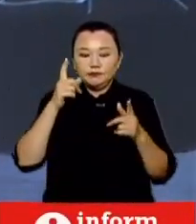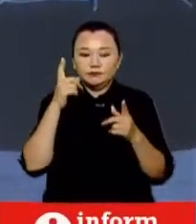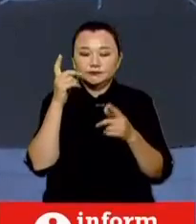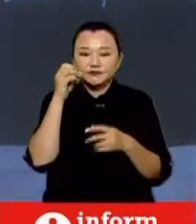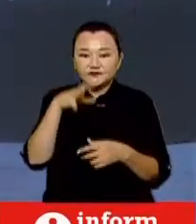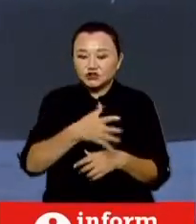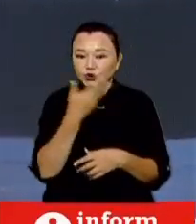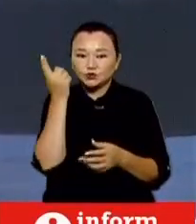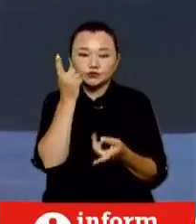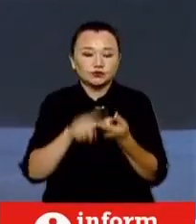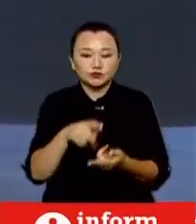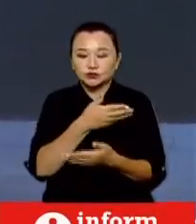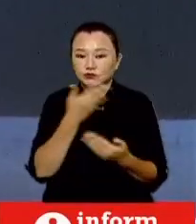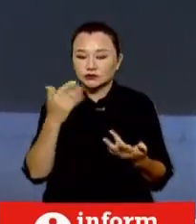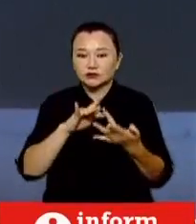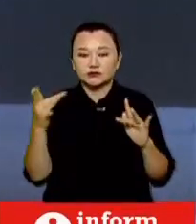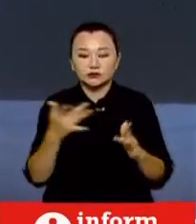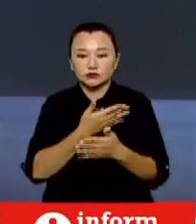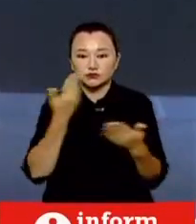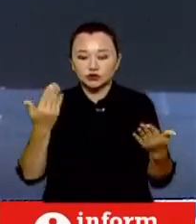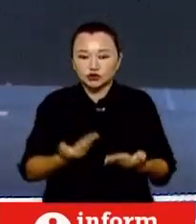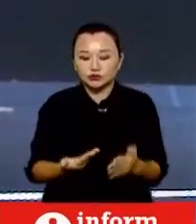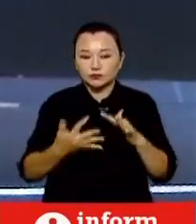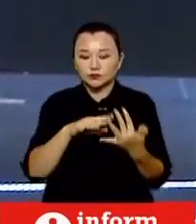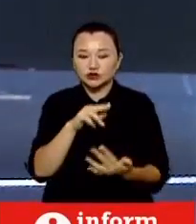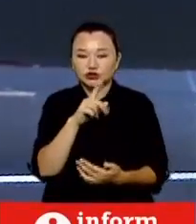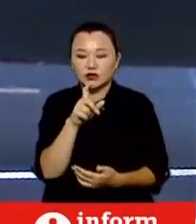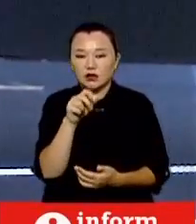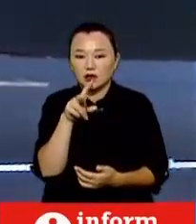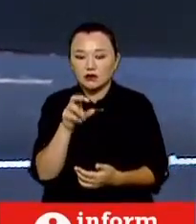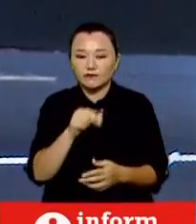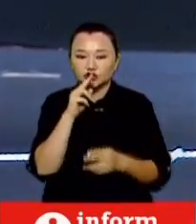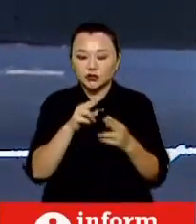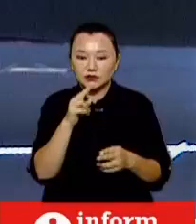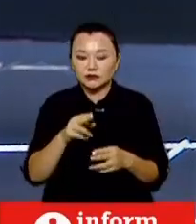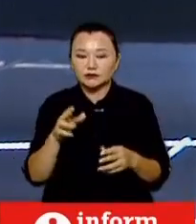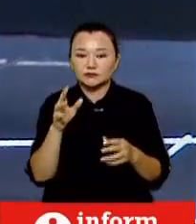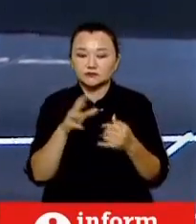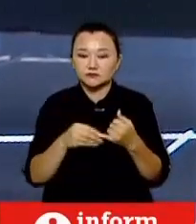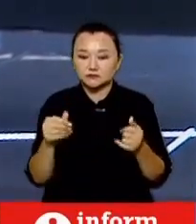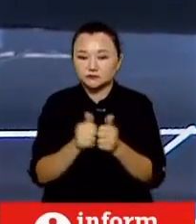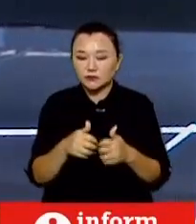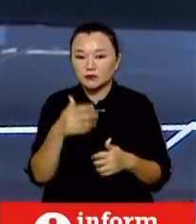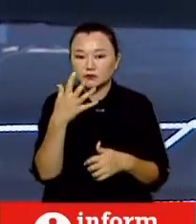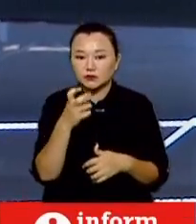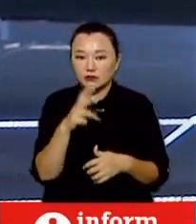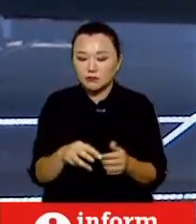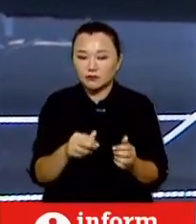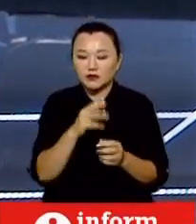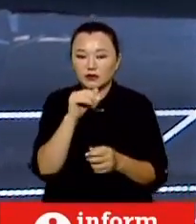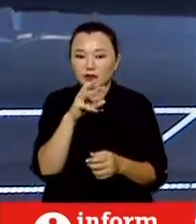ни мобильной связи, ни интернета. Жители поселка Чкалово жалуются, что, находясь всего в 1,5 километрах от